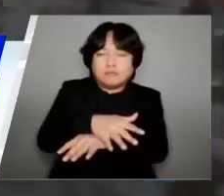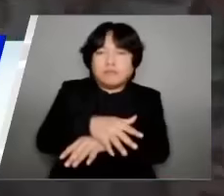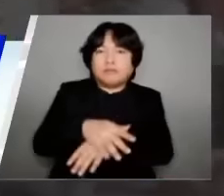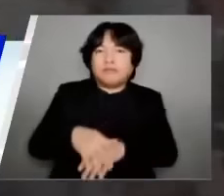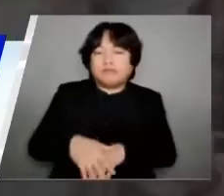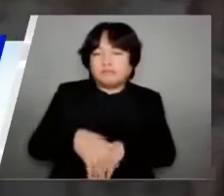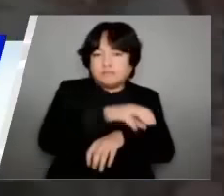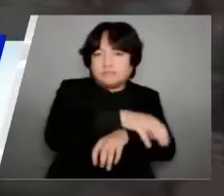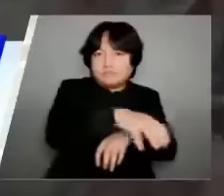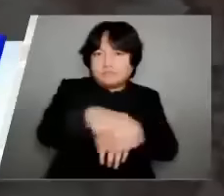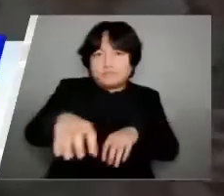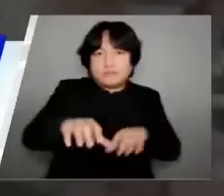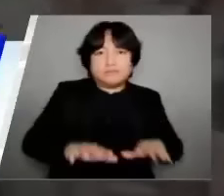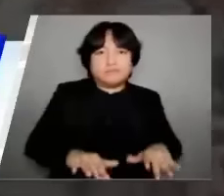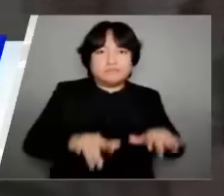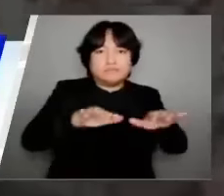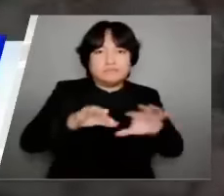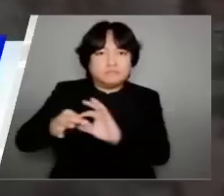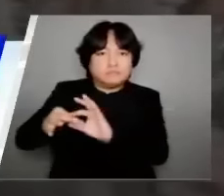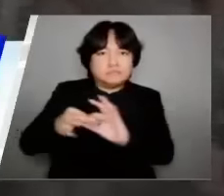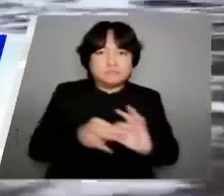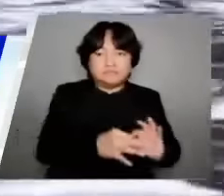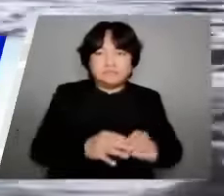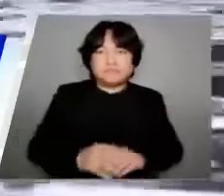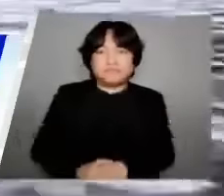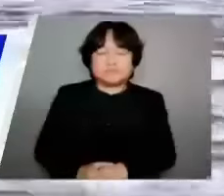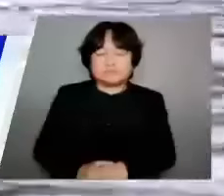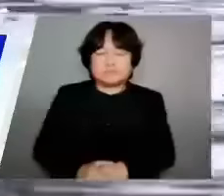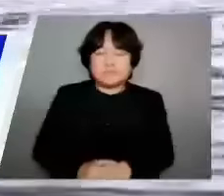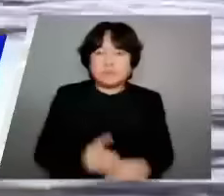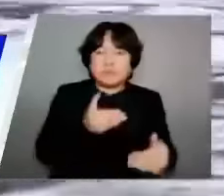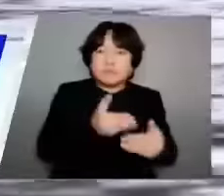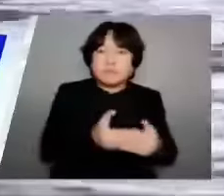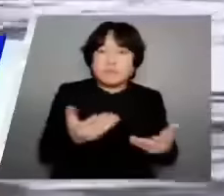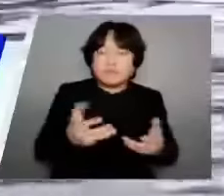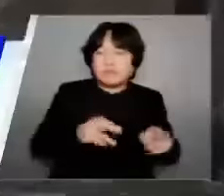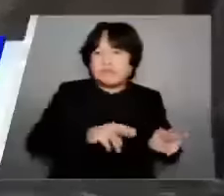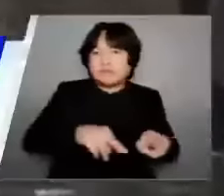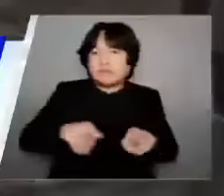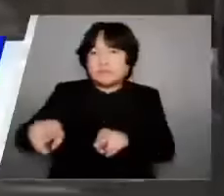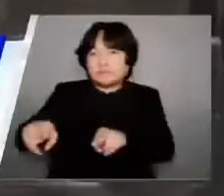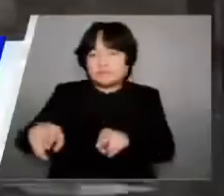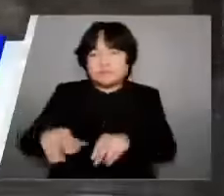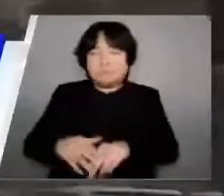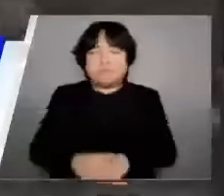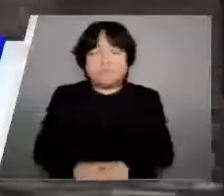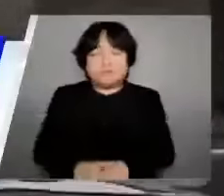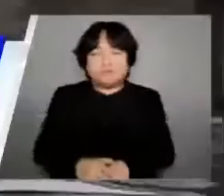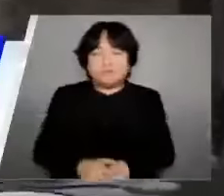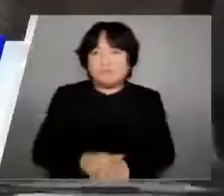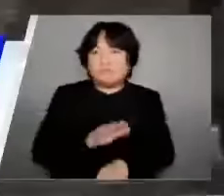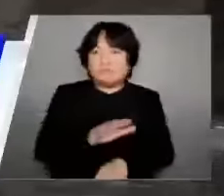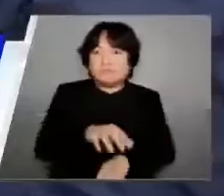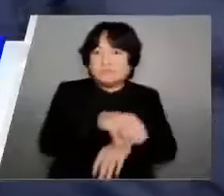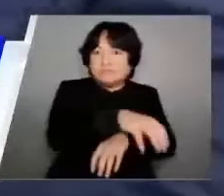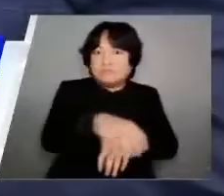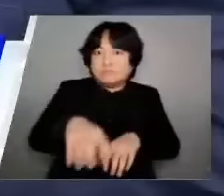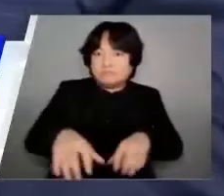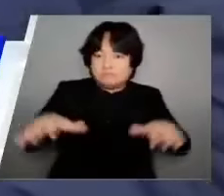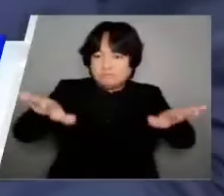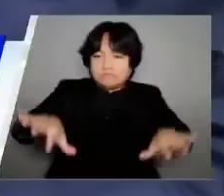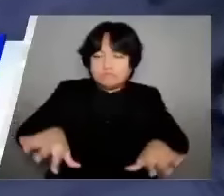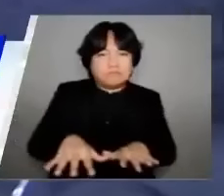tubig. Tabing ilog din daw ang barangay, kaya sila talaga ang catch basin kapag bumabaha. Ang mga residente, wala na raw magawa.